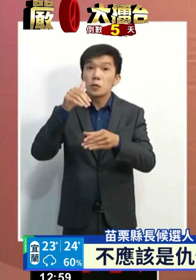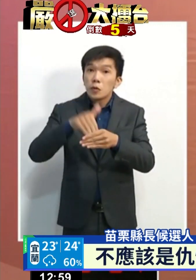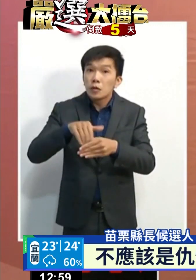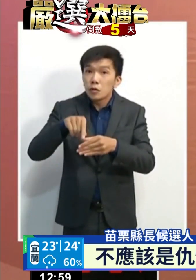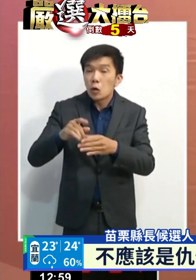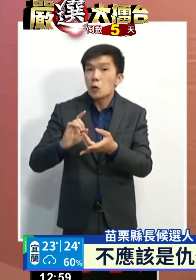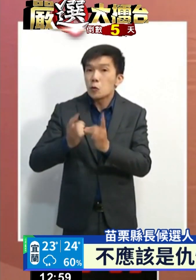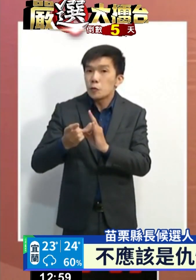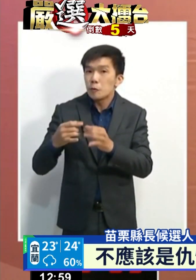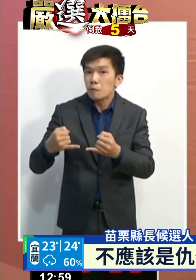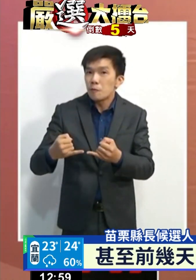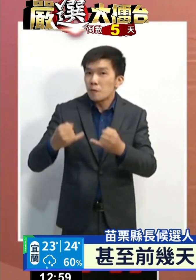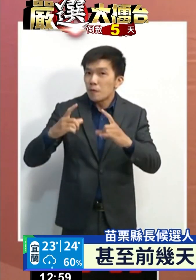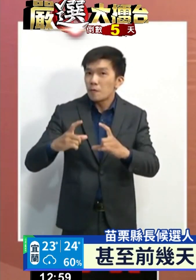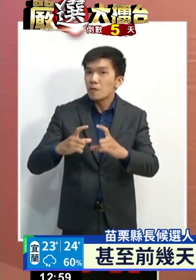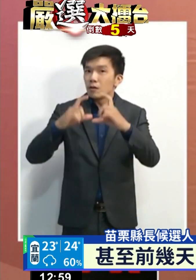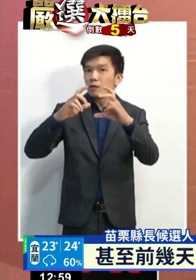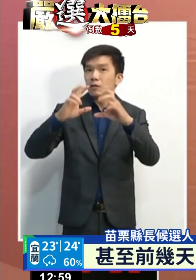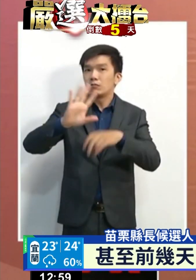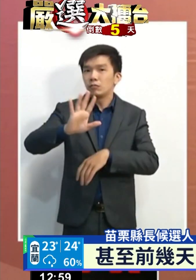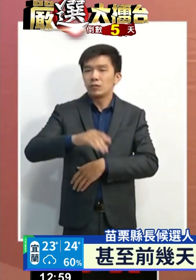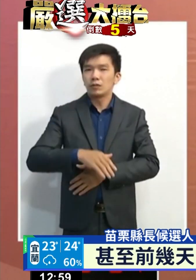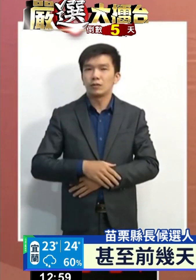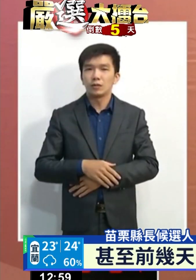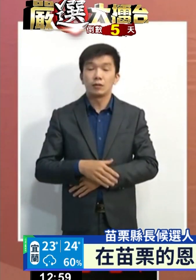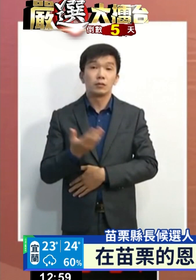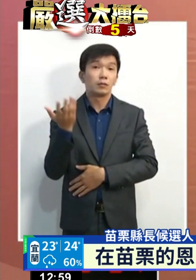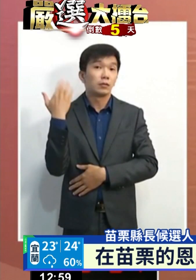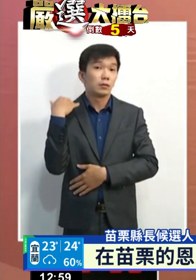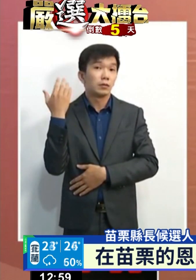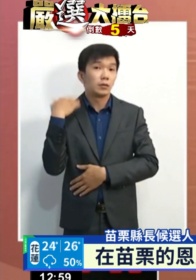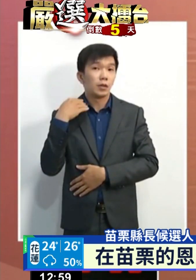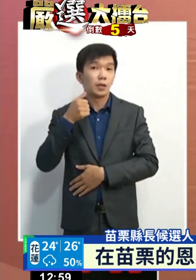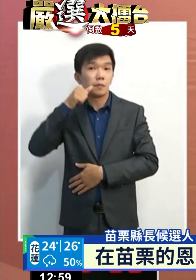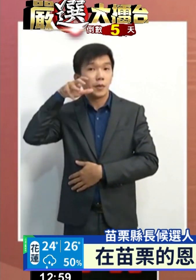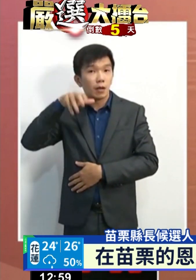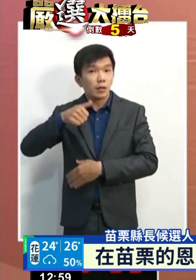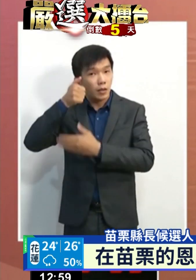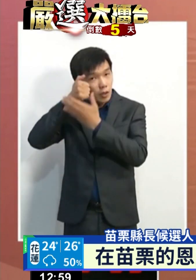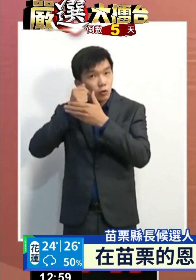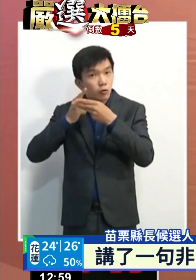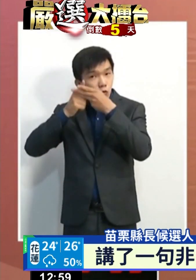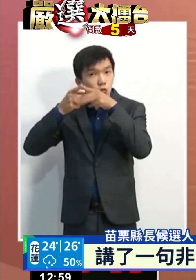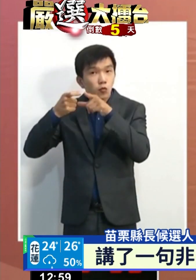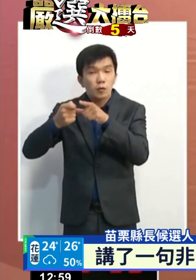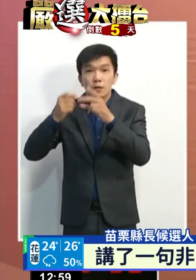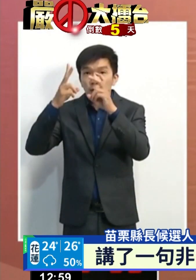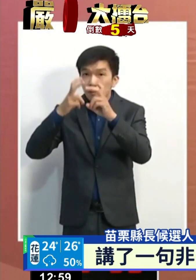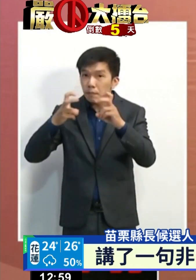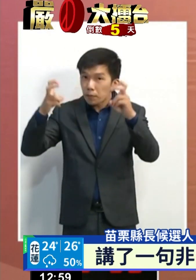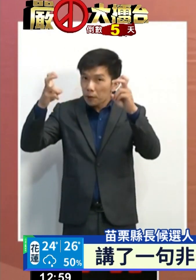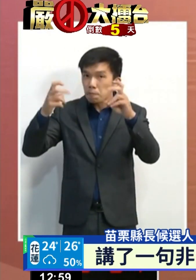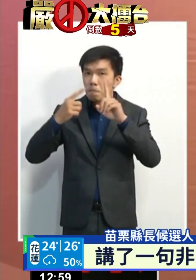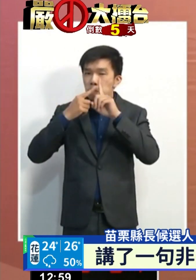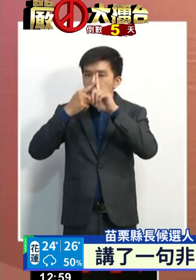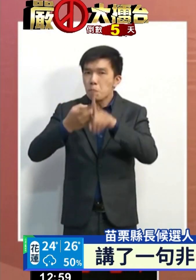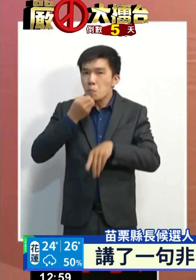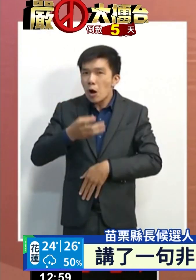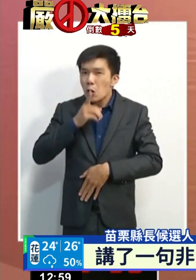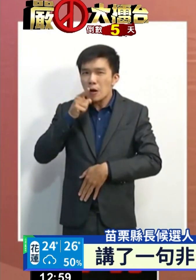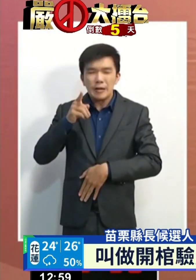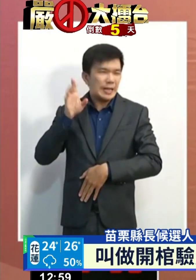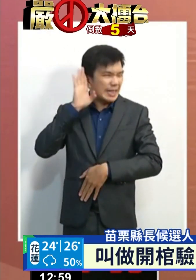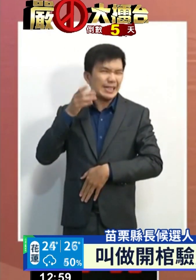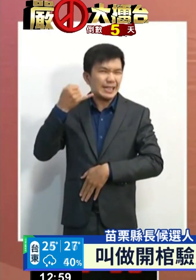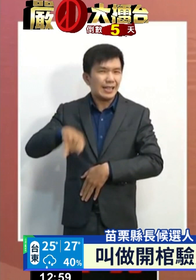恨值把它拉到这么高，甚至前几天在苗栗的恩主公庙面前讲了一句非常难听的话，